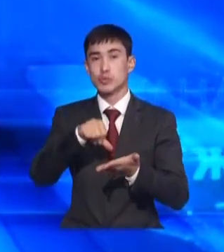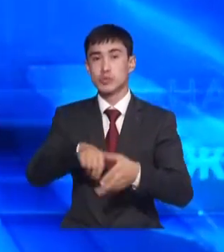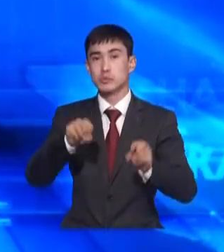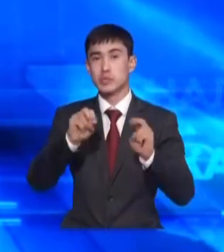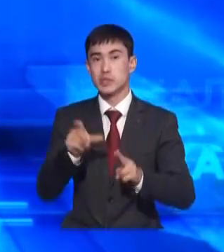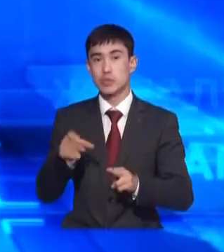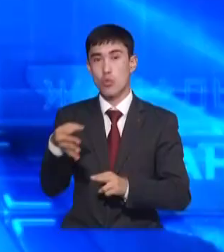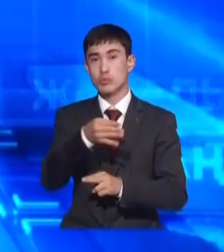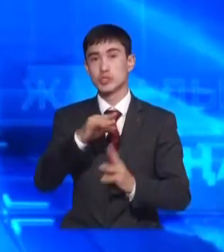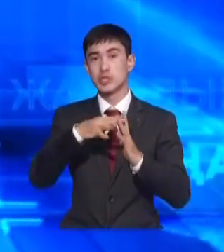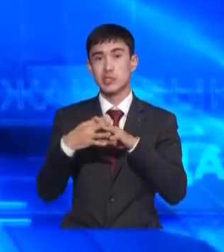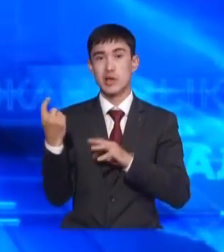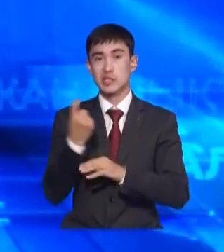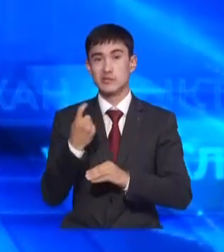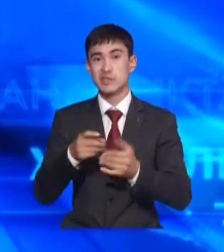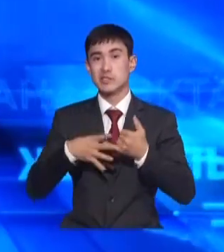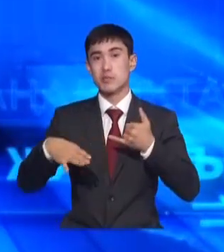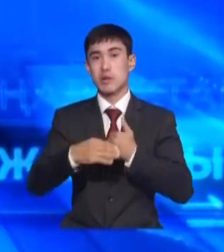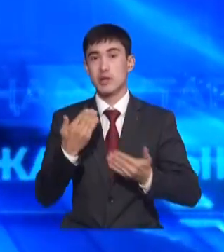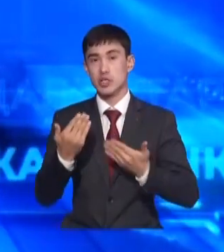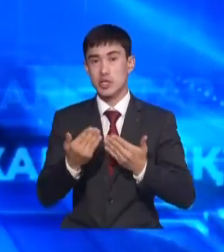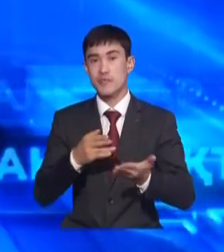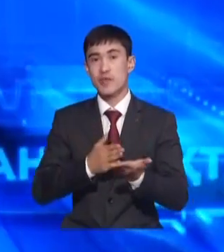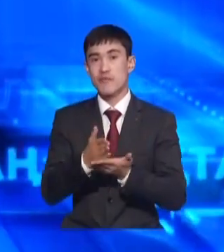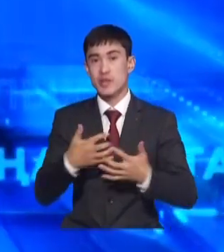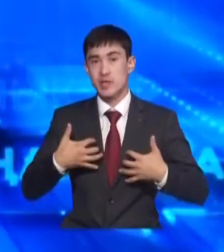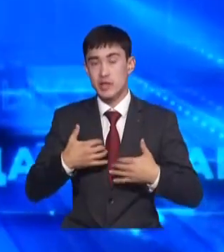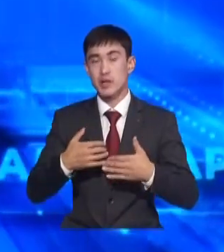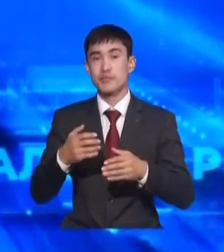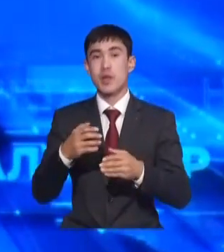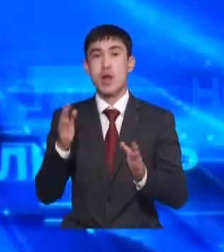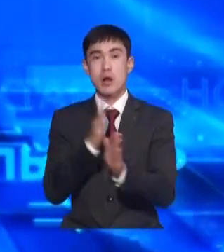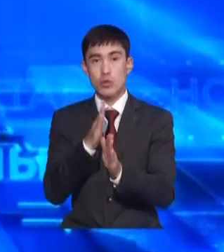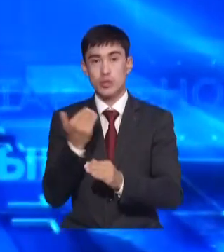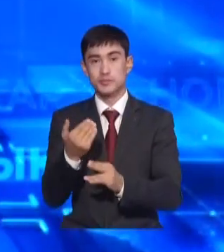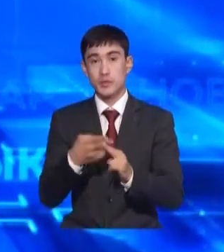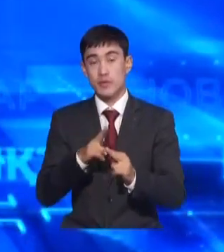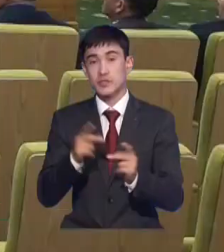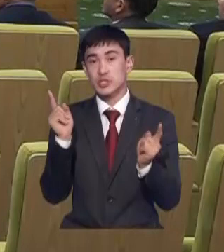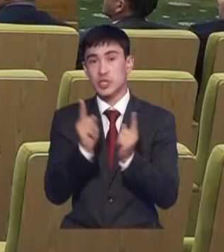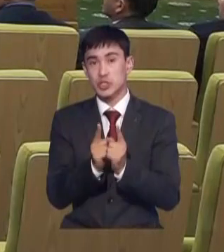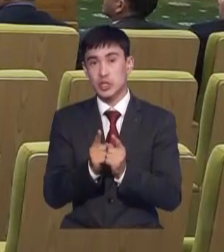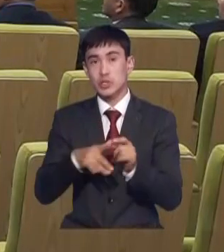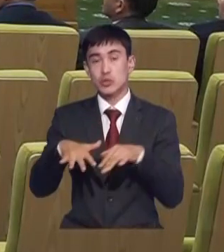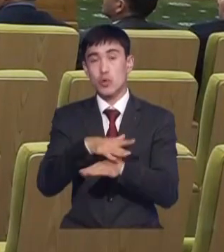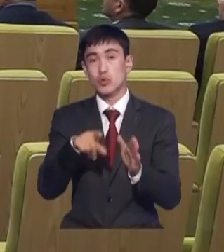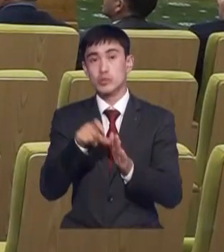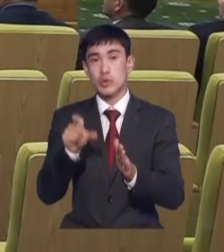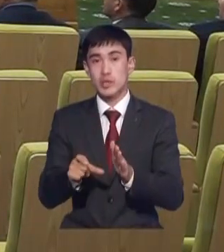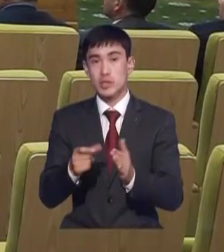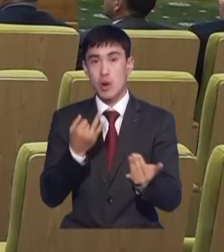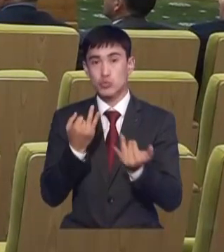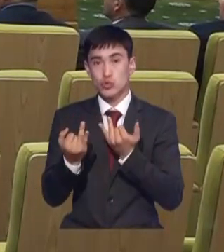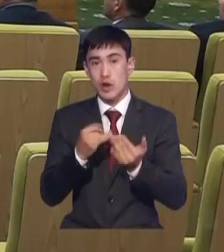выступили специалисты в области сельского хозяйства, земельных отношений, ветеринарии и экологии. В рамках встречи народных